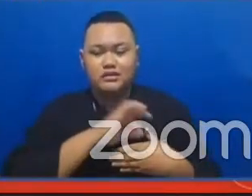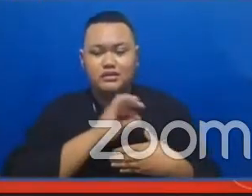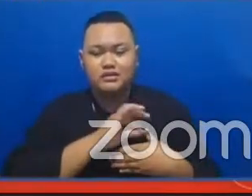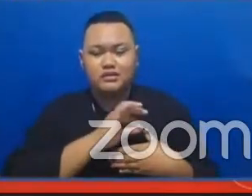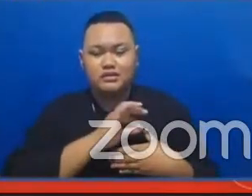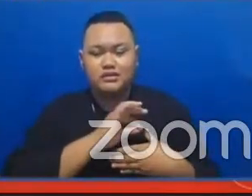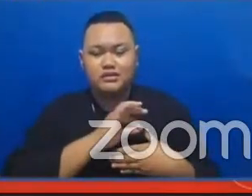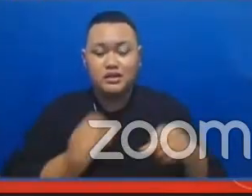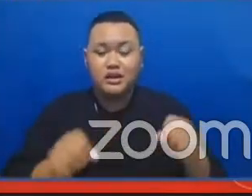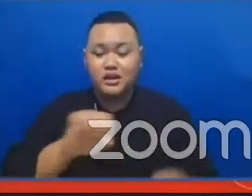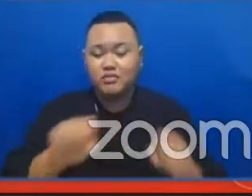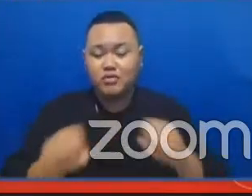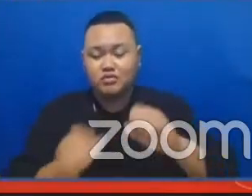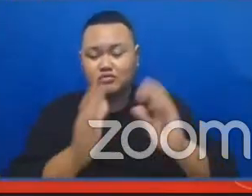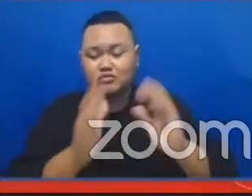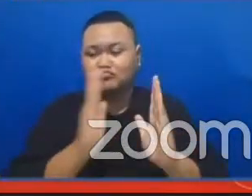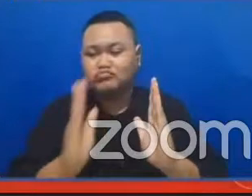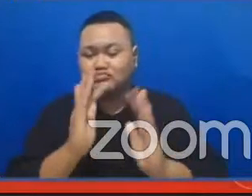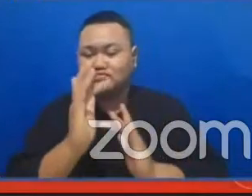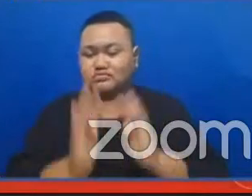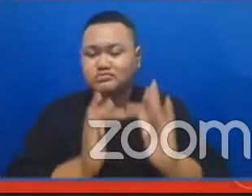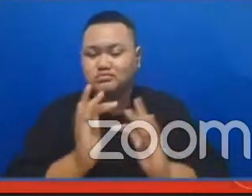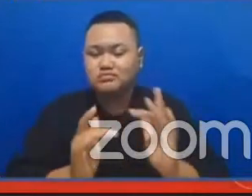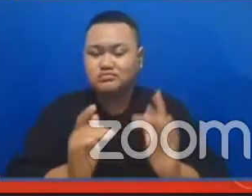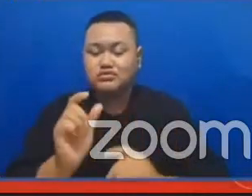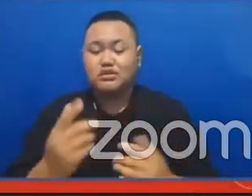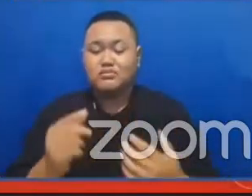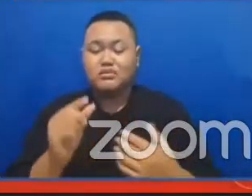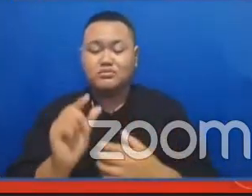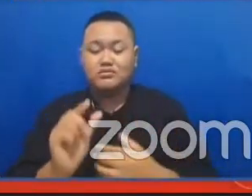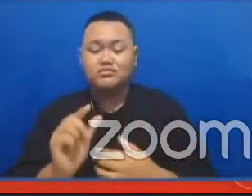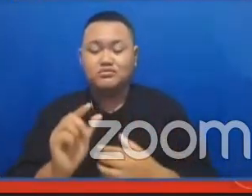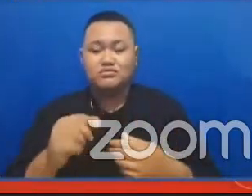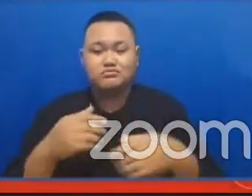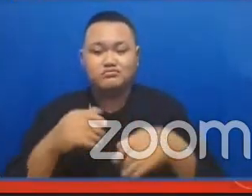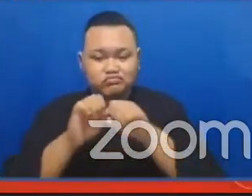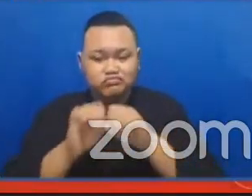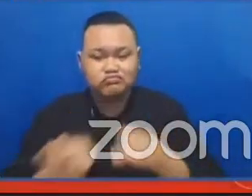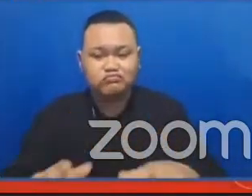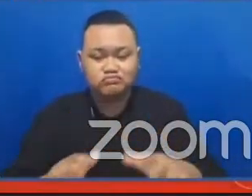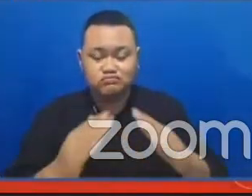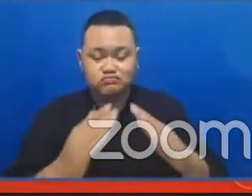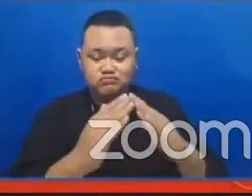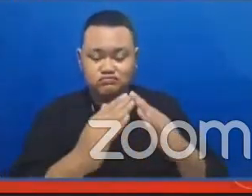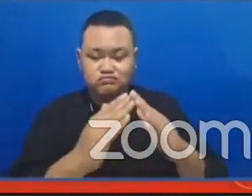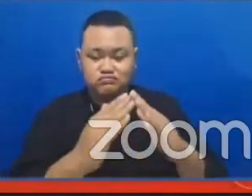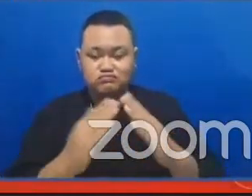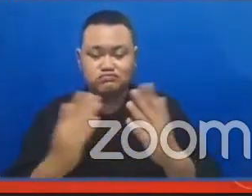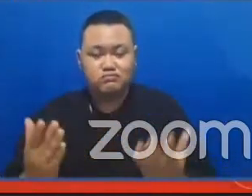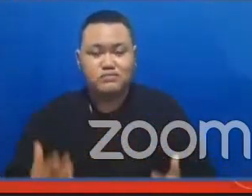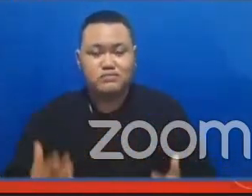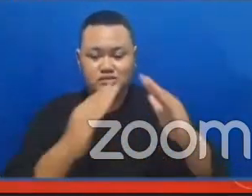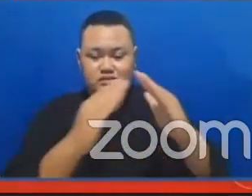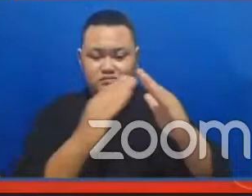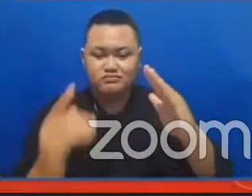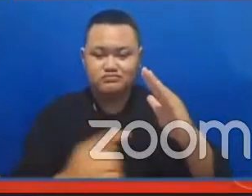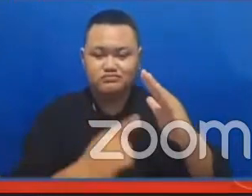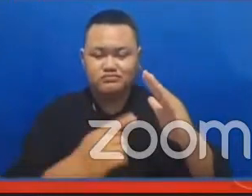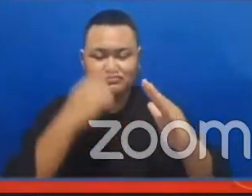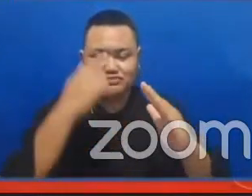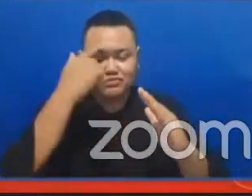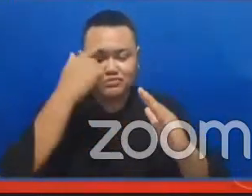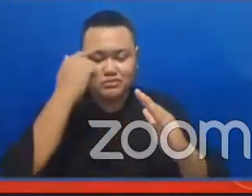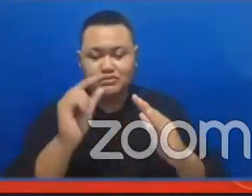laboratorium maya yang tersedia tersaji dalam platform digital rumah belajar yang telah disiapkan dan